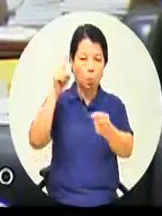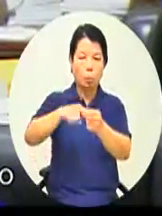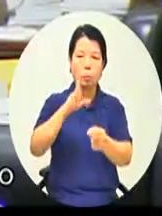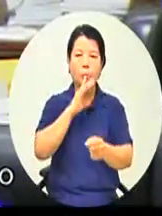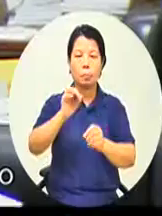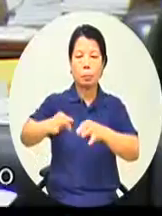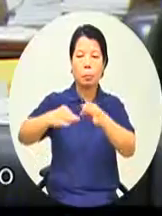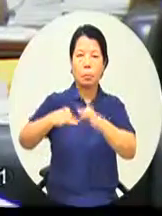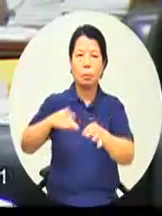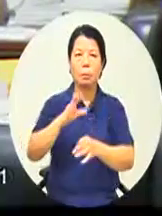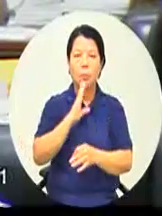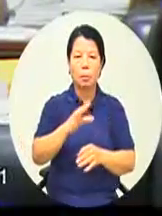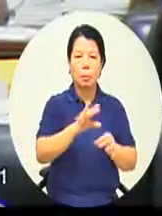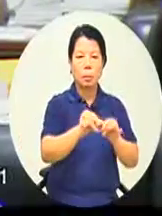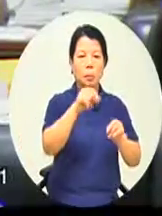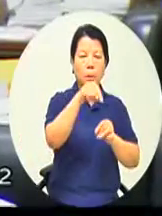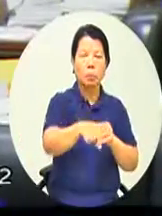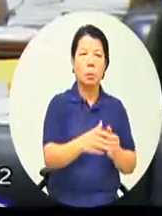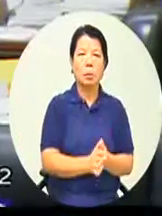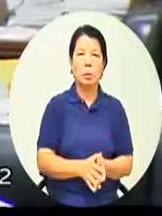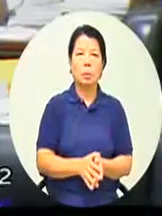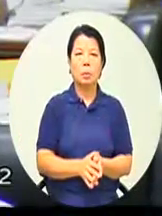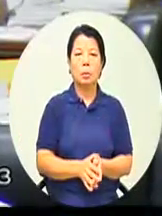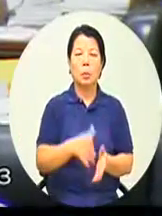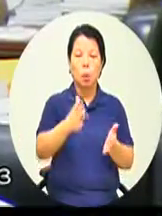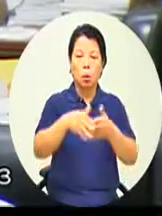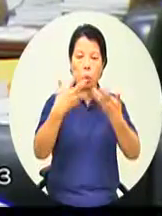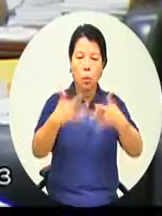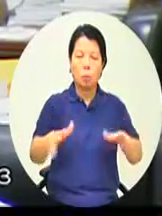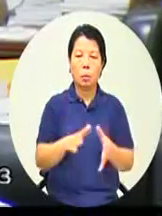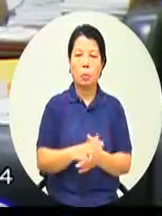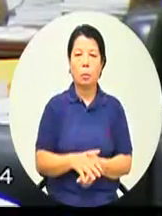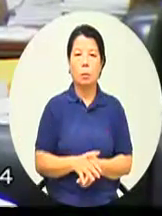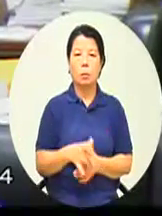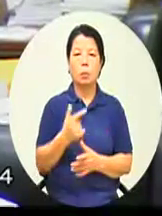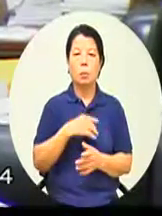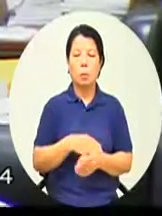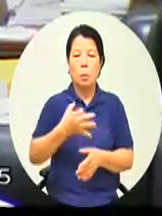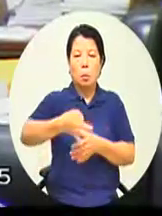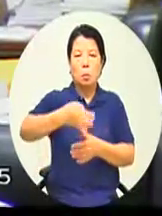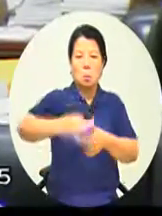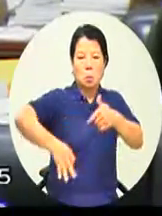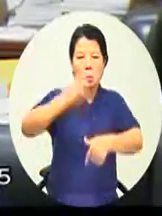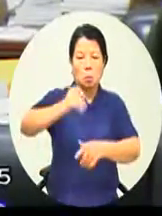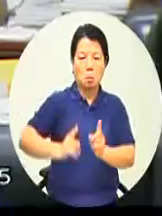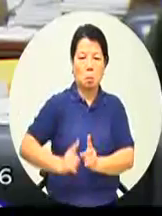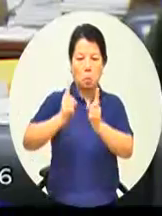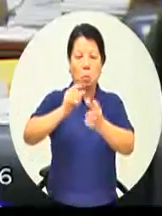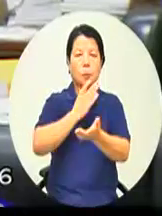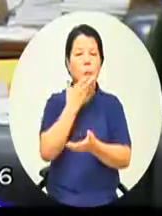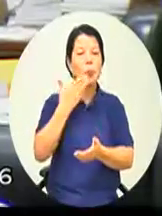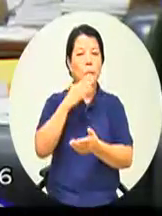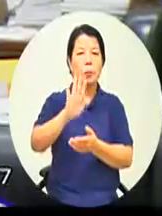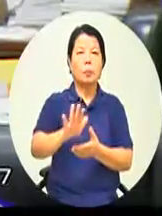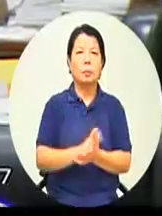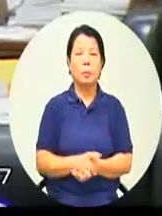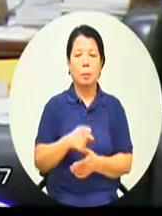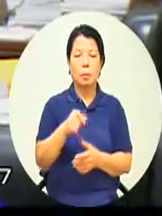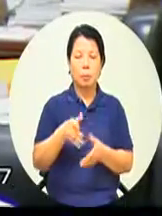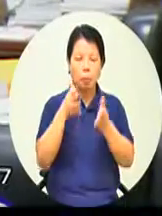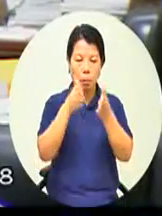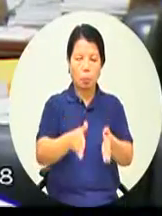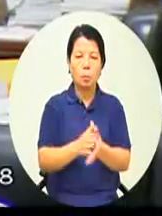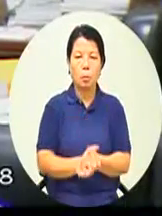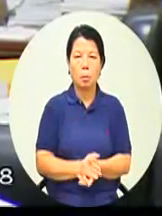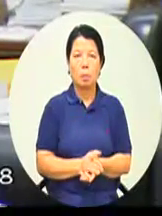商业区无疑就是这块地可以有比较多的一个金钱上面的一个利益，但是这样子的部分